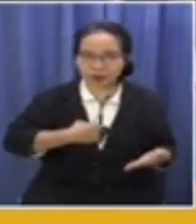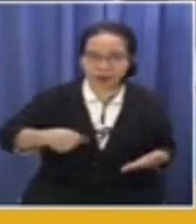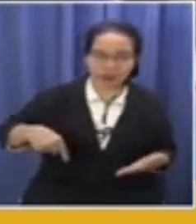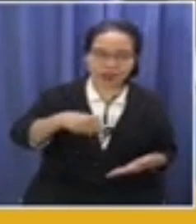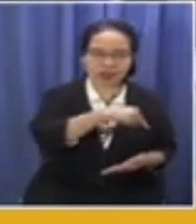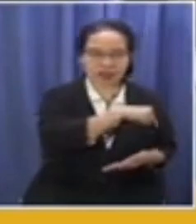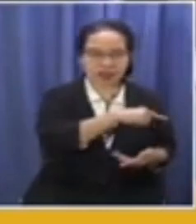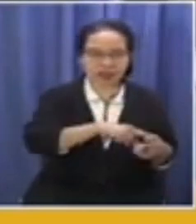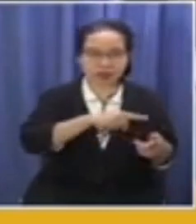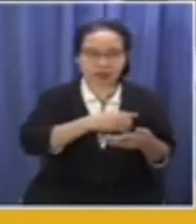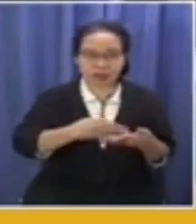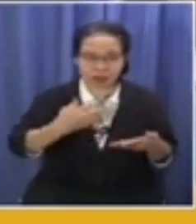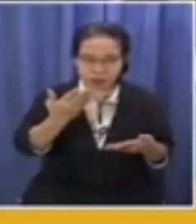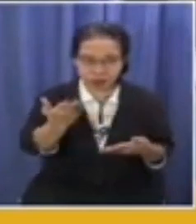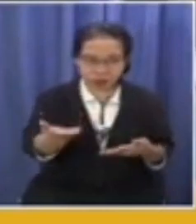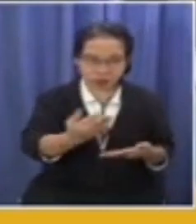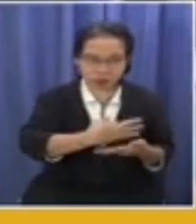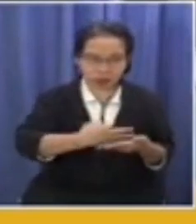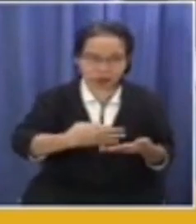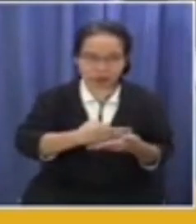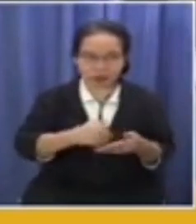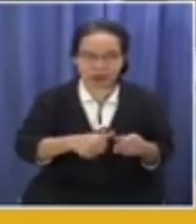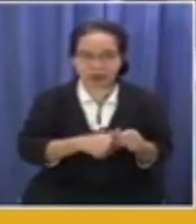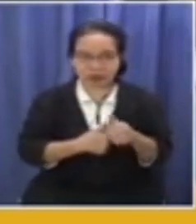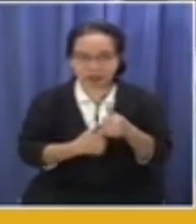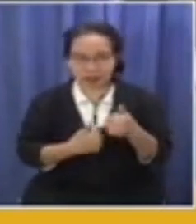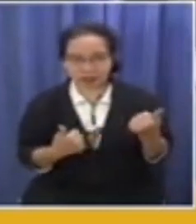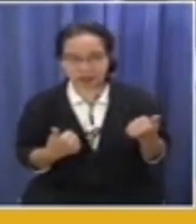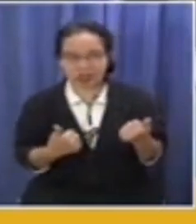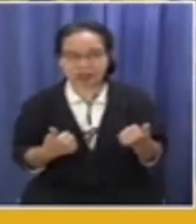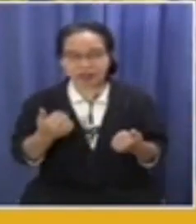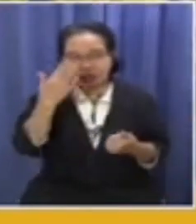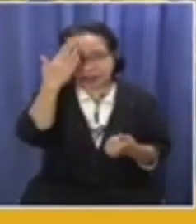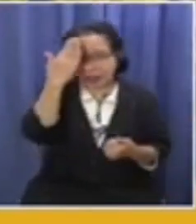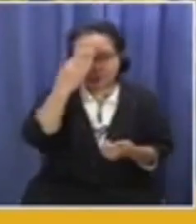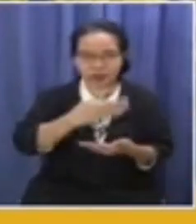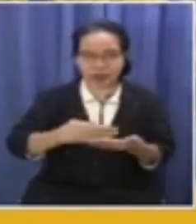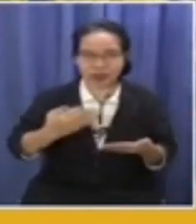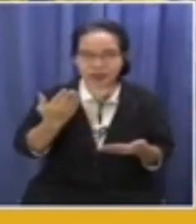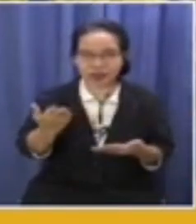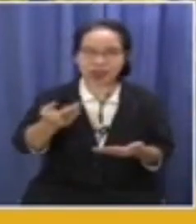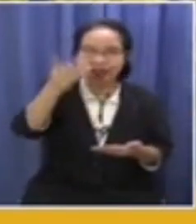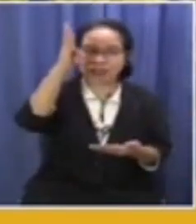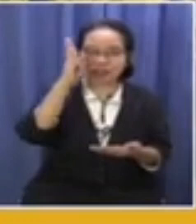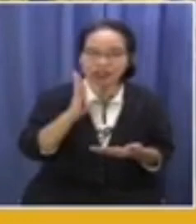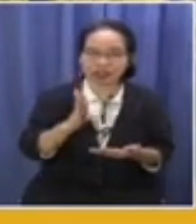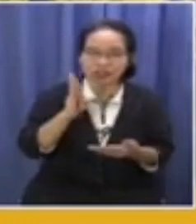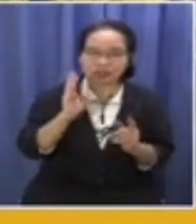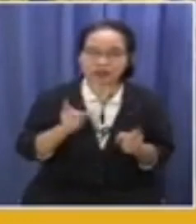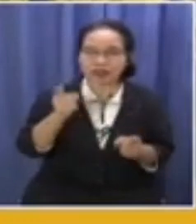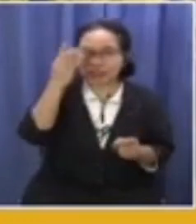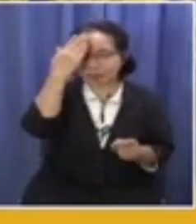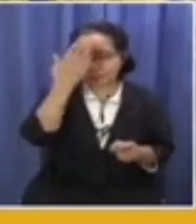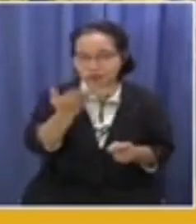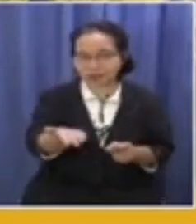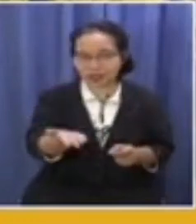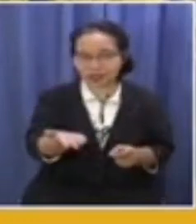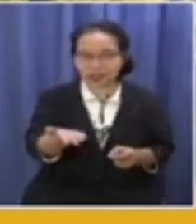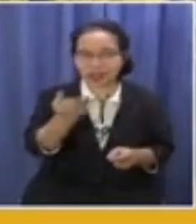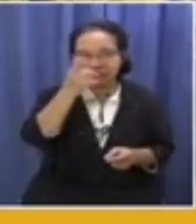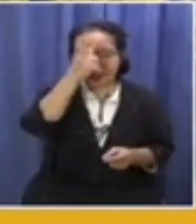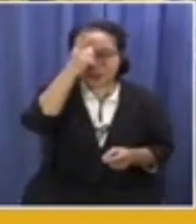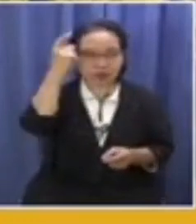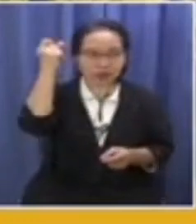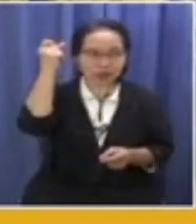tayo pagka nagpatawad ka nagpataw waran kayo eh Alam niyo na pinatawad kayo ng Diyos Dapat alam mo yun